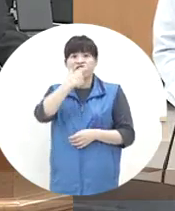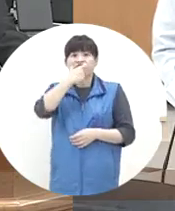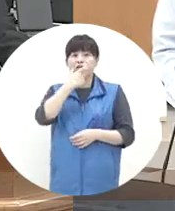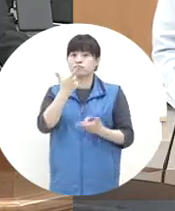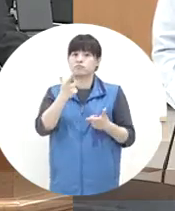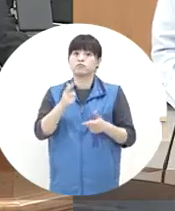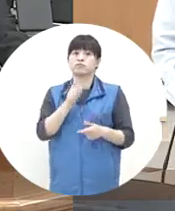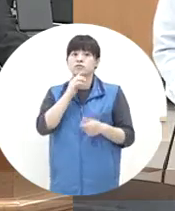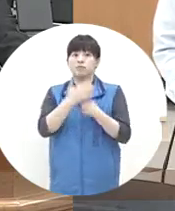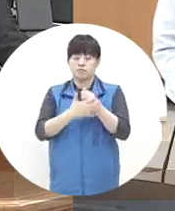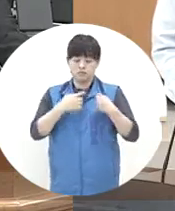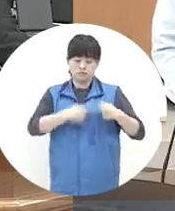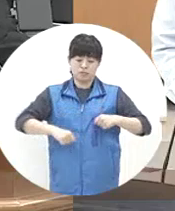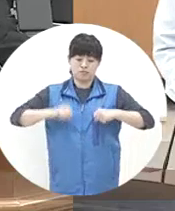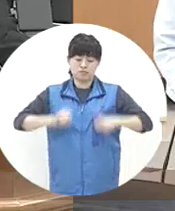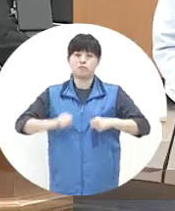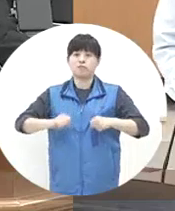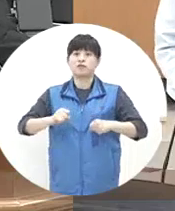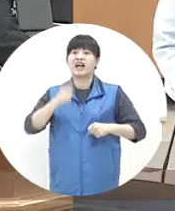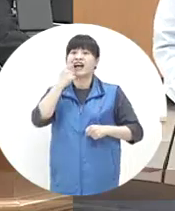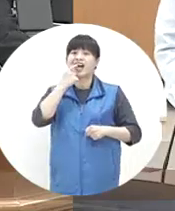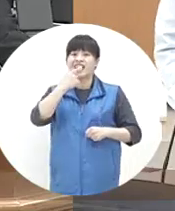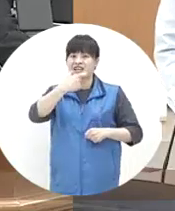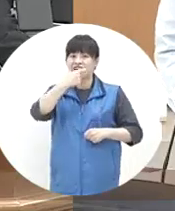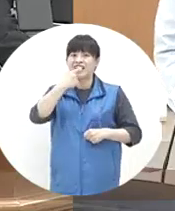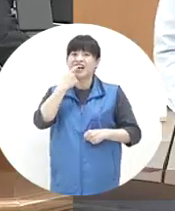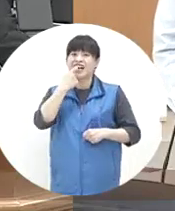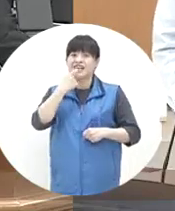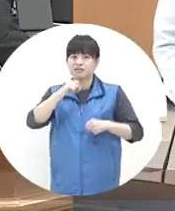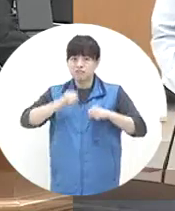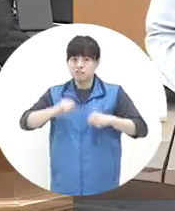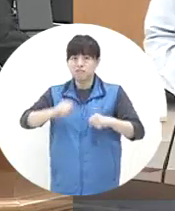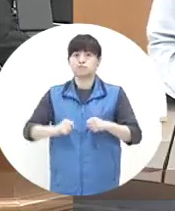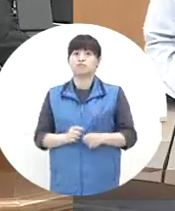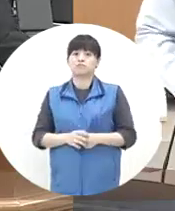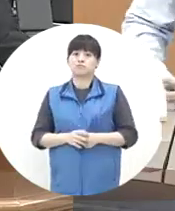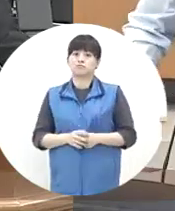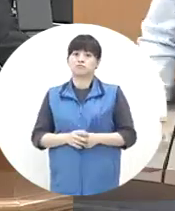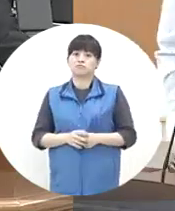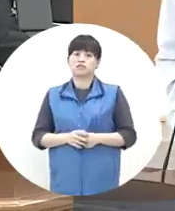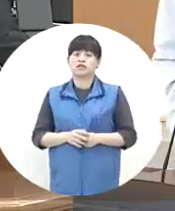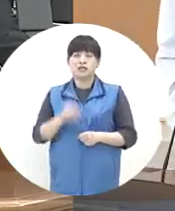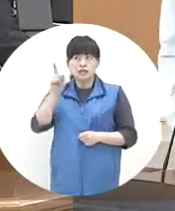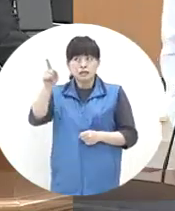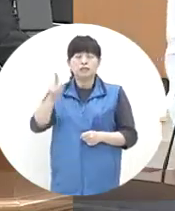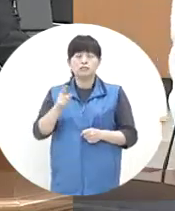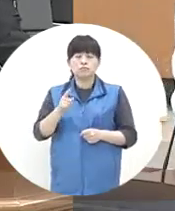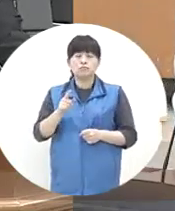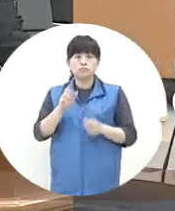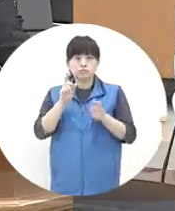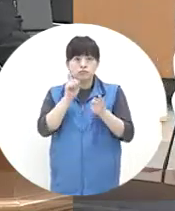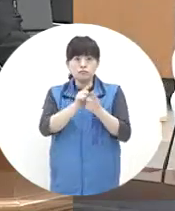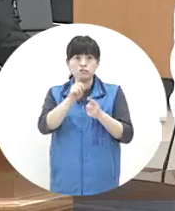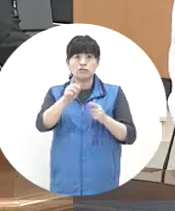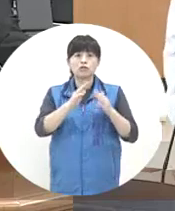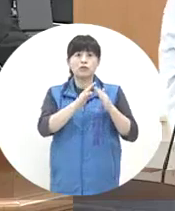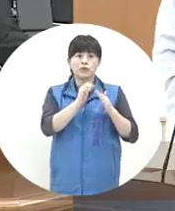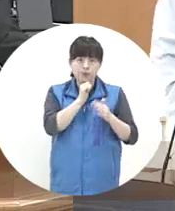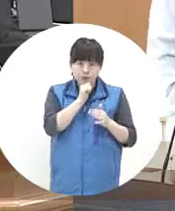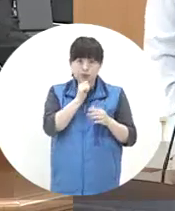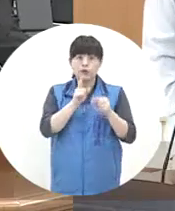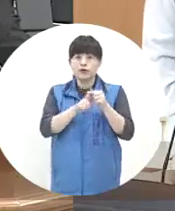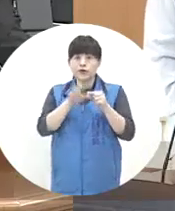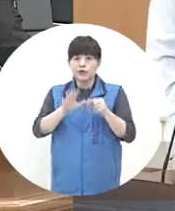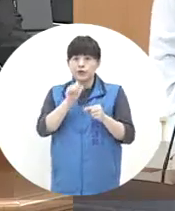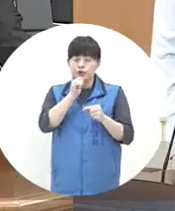要保持健康的牙齿。 是啊，是啊， 保持健康的牙齿。 那当然谁都希望有健康的牙齿。 但是他对低收中低负担